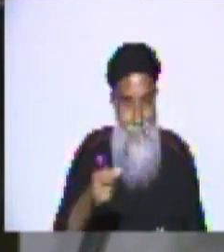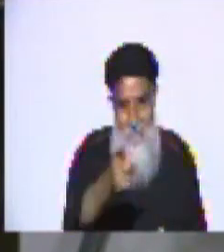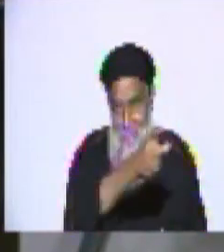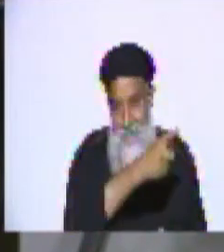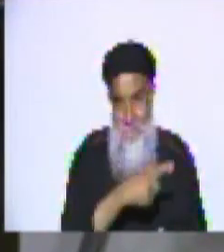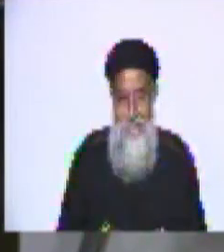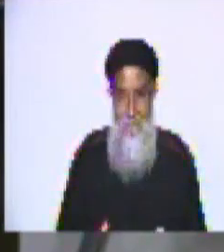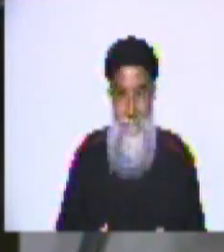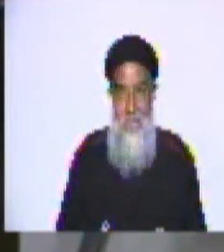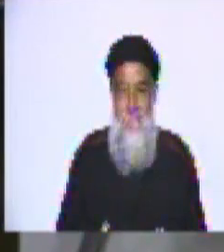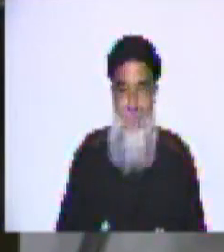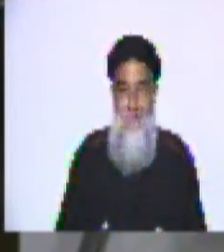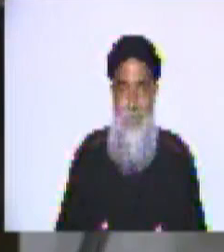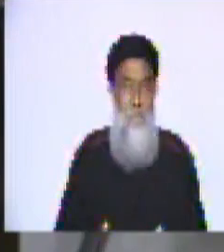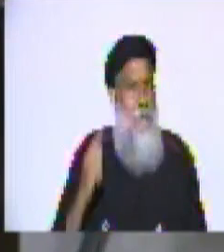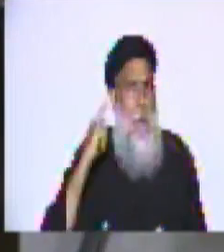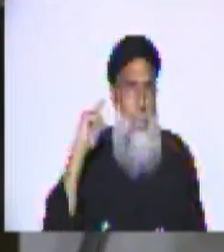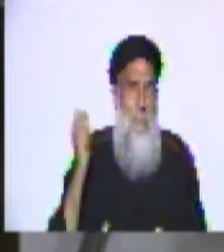له كأحد الانبياء.